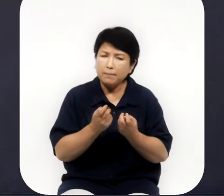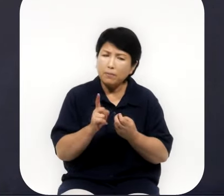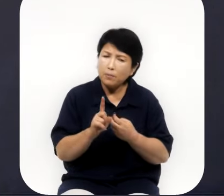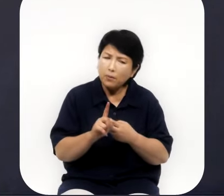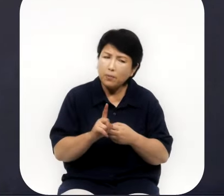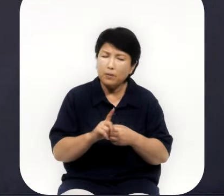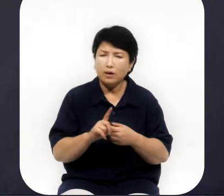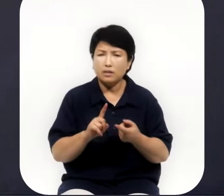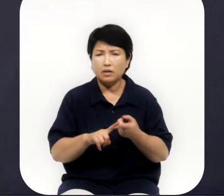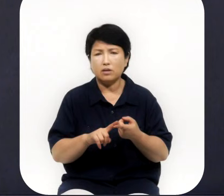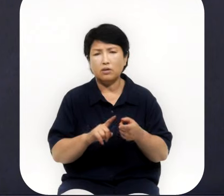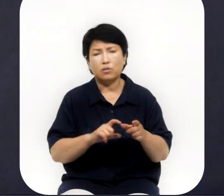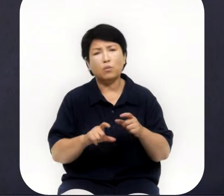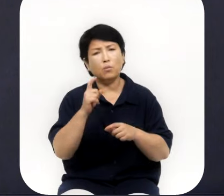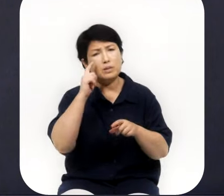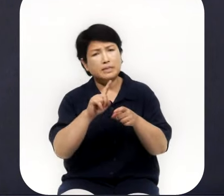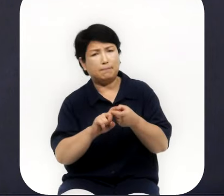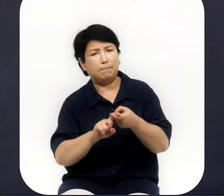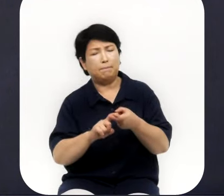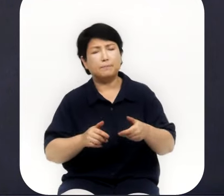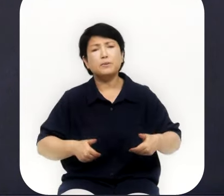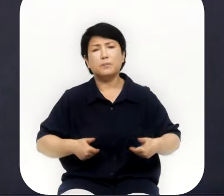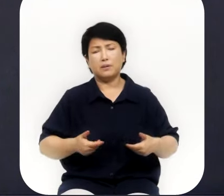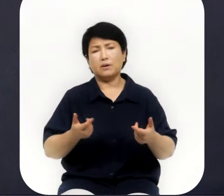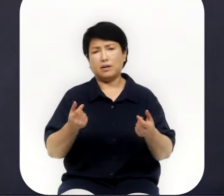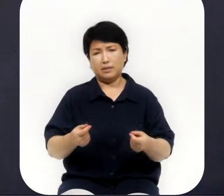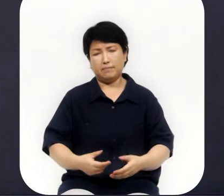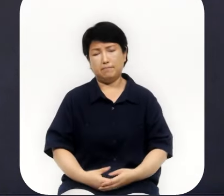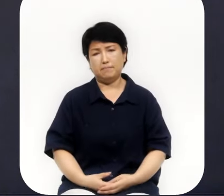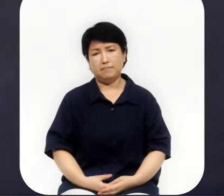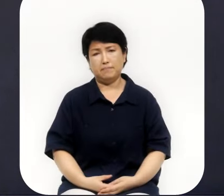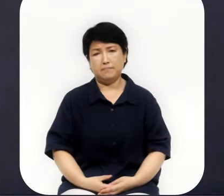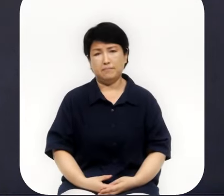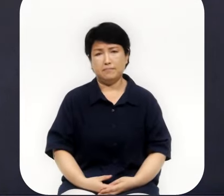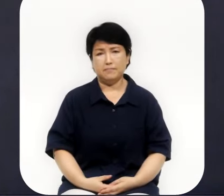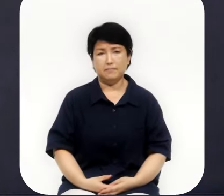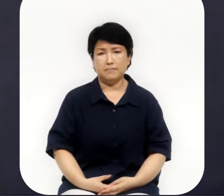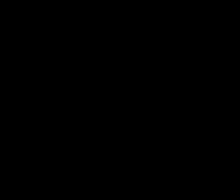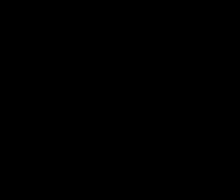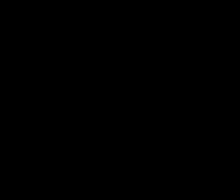먹거리에 대한 관심을 좀 더 가져야 될 문제 아닌가 이렇게 생각을 합니다.